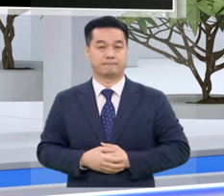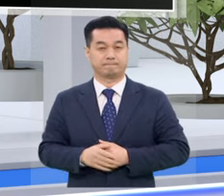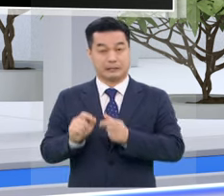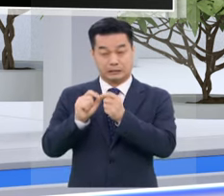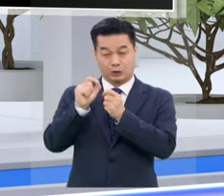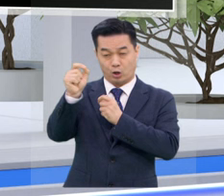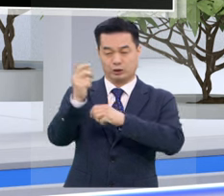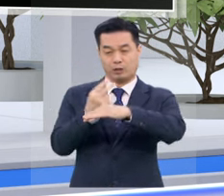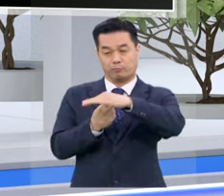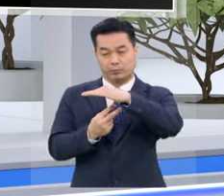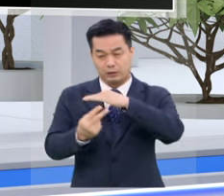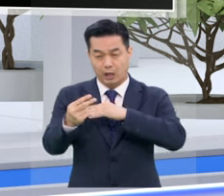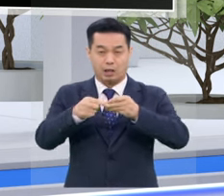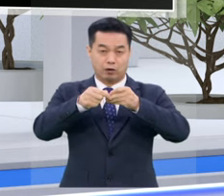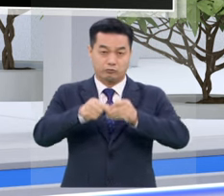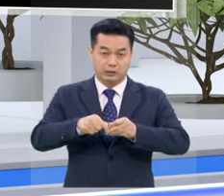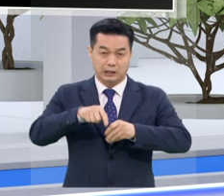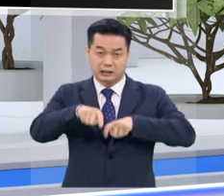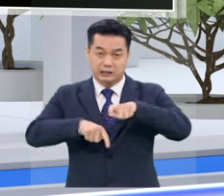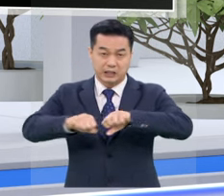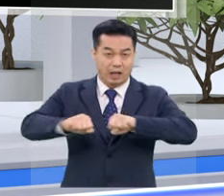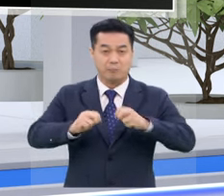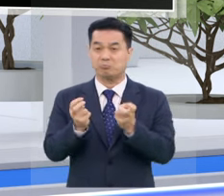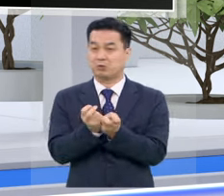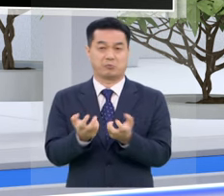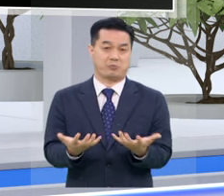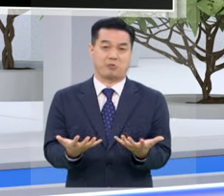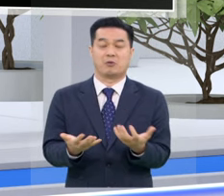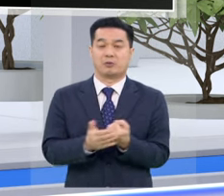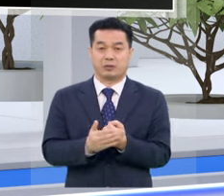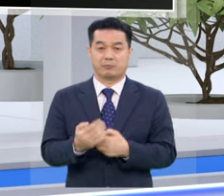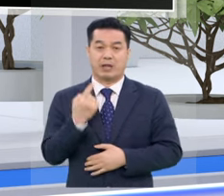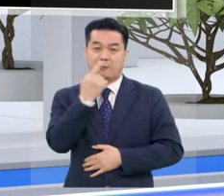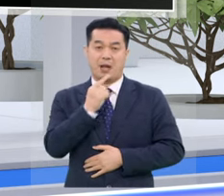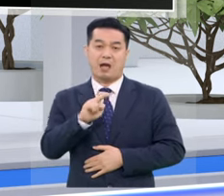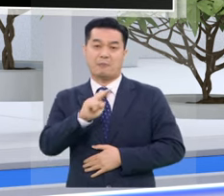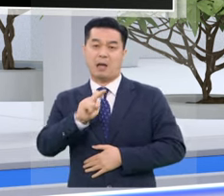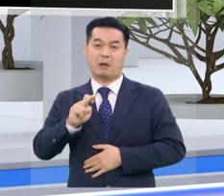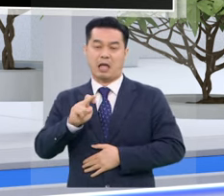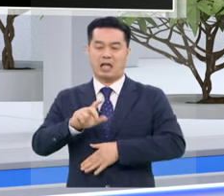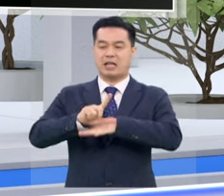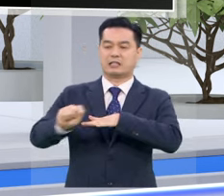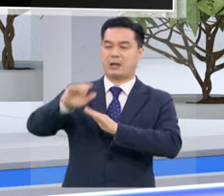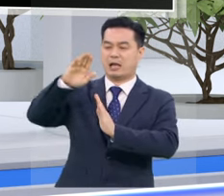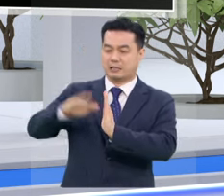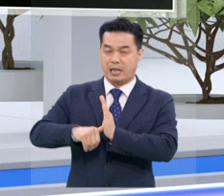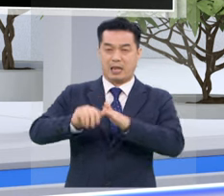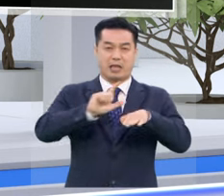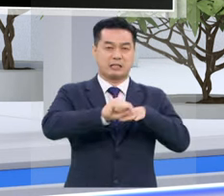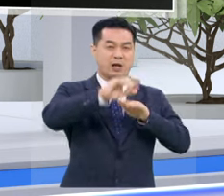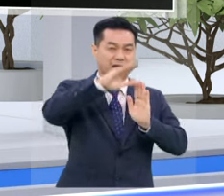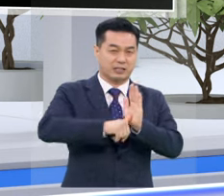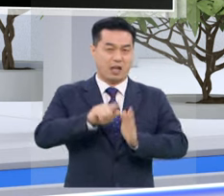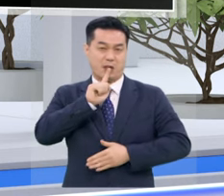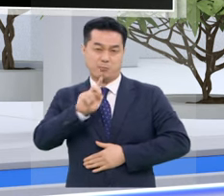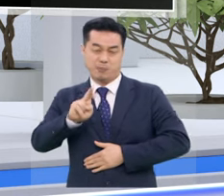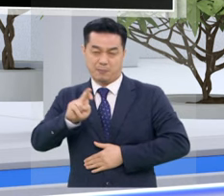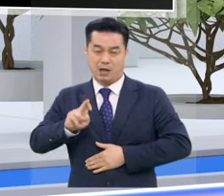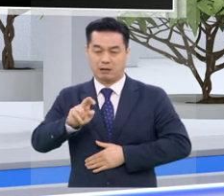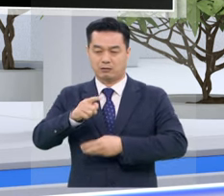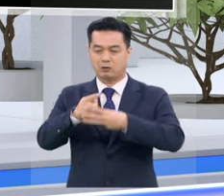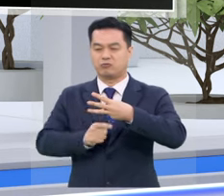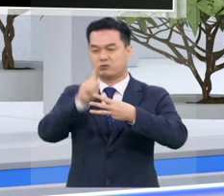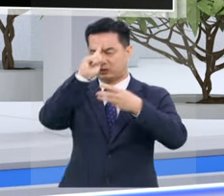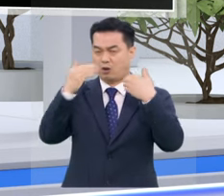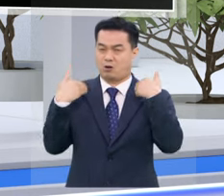비전도 구체적인 실천 방안도 보이지 않으면서 입으로만 지방 시대를 외치는 윤서 정부의 국민 기만을 더 이상